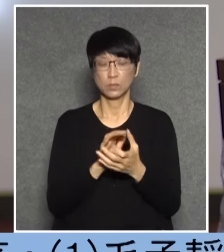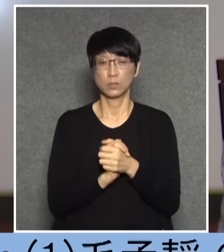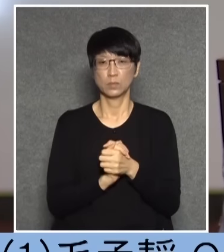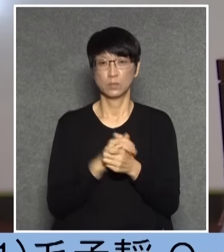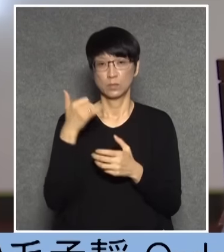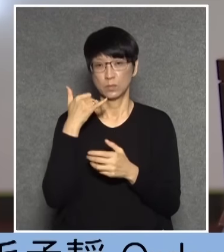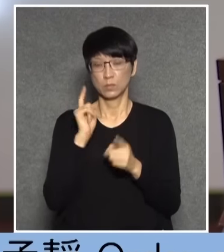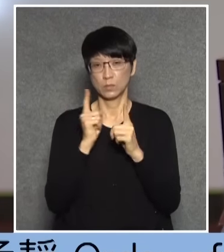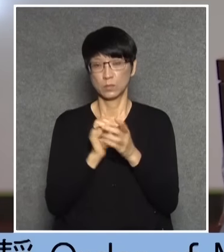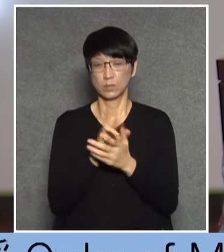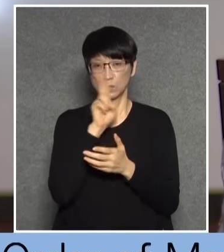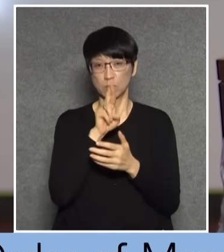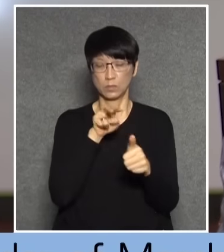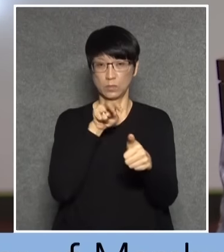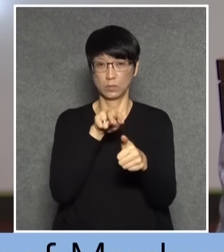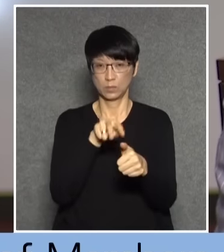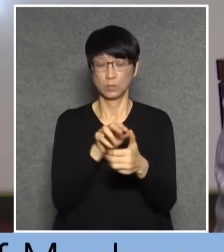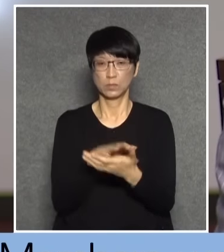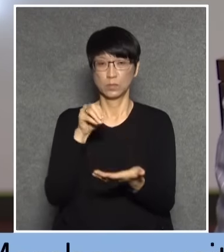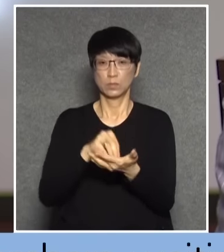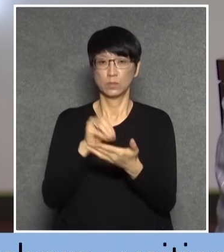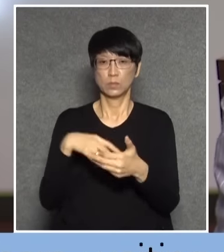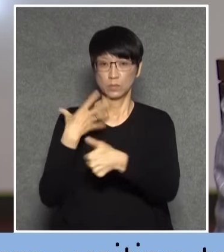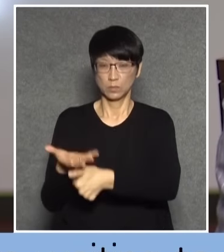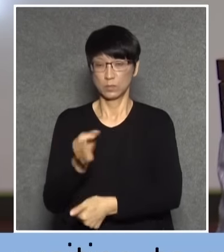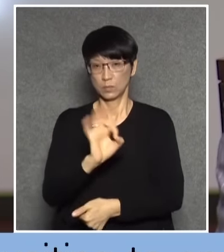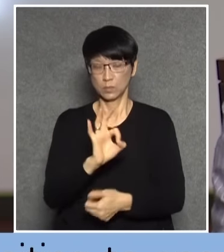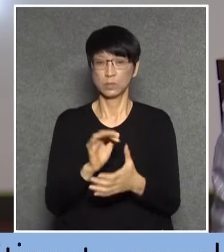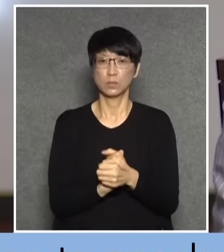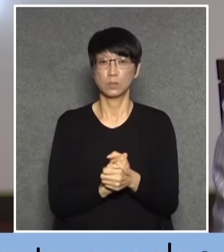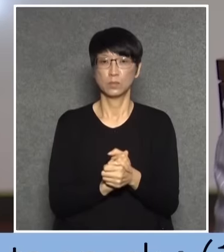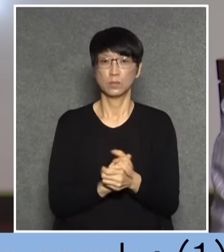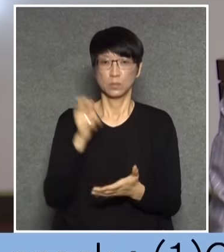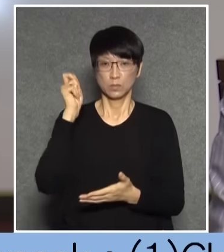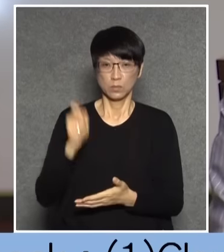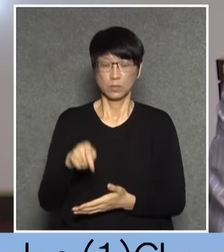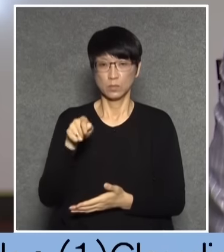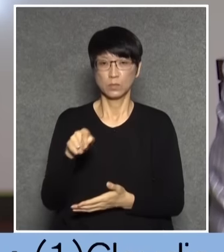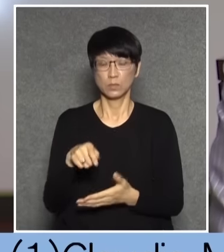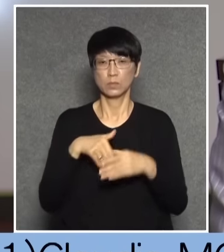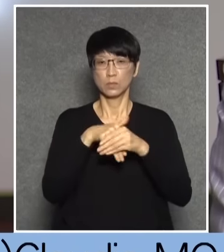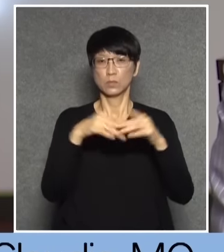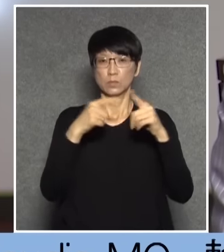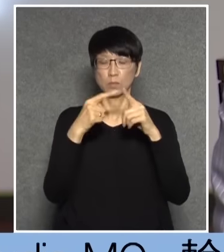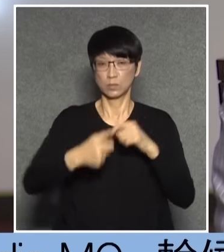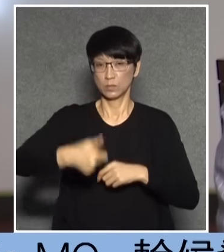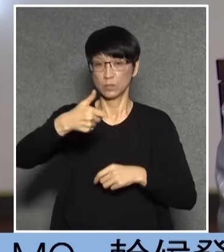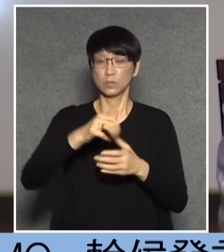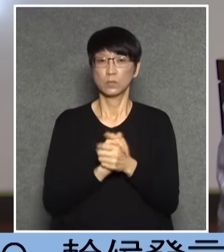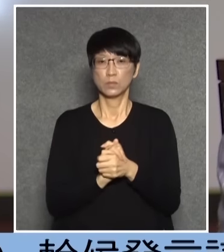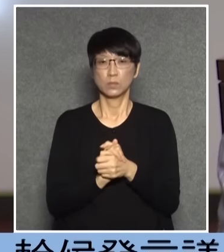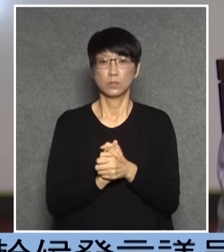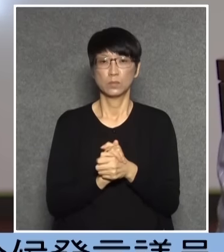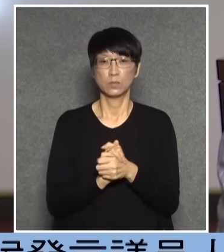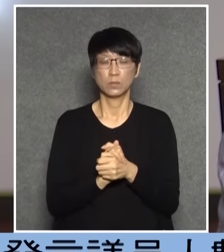者秘密監察喺冇定明授權而進行，先至會判定呢個申請人得席，